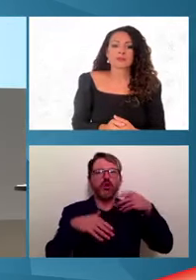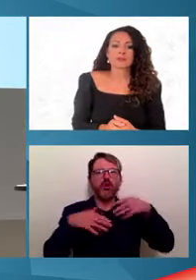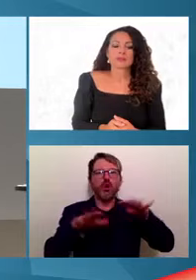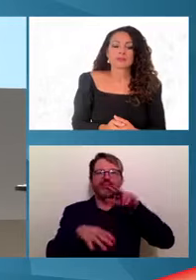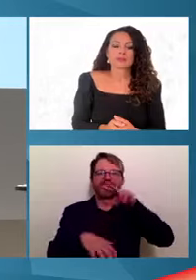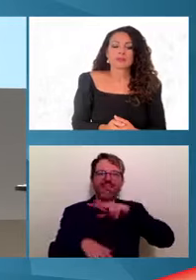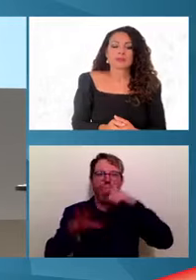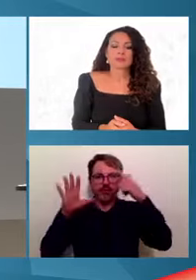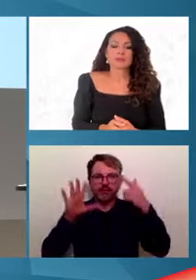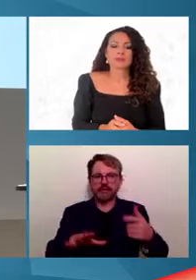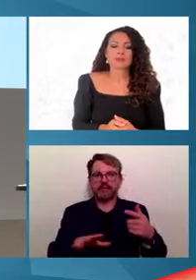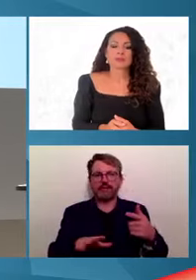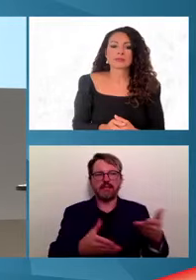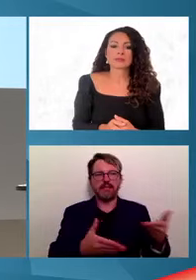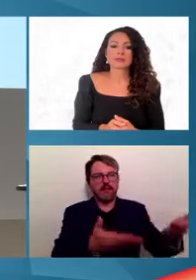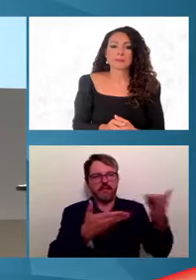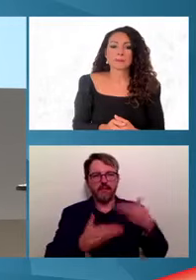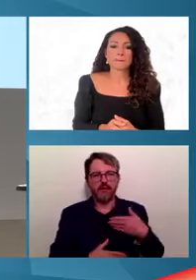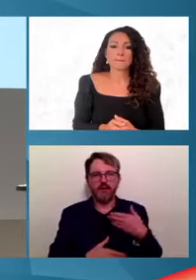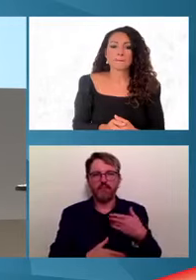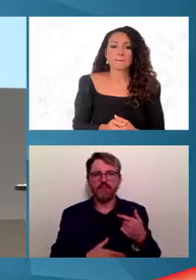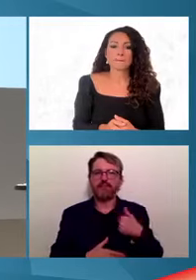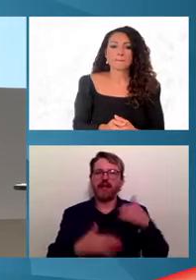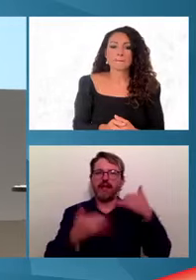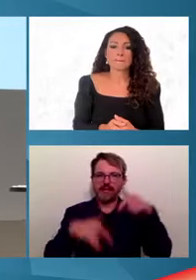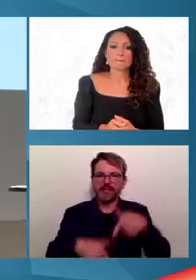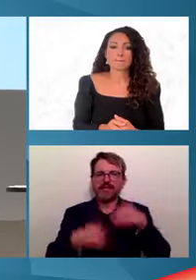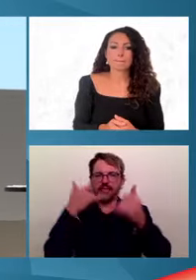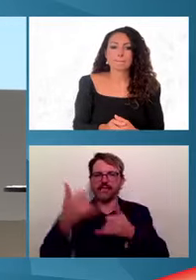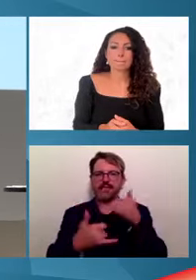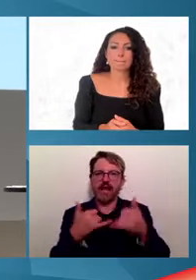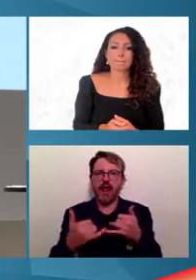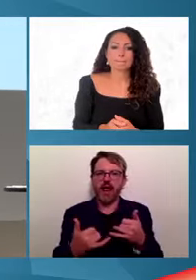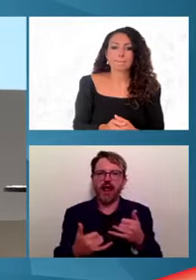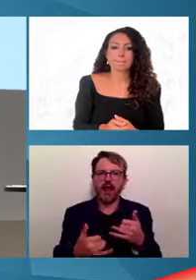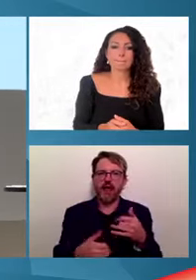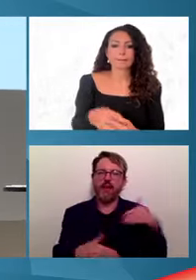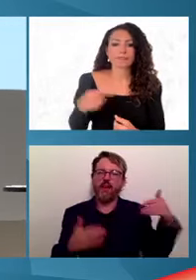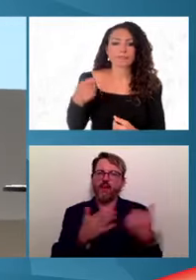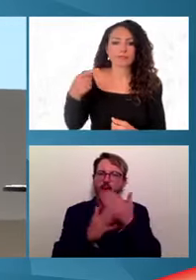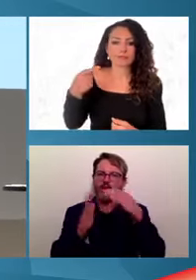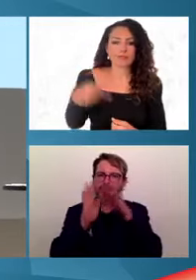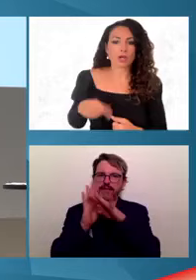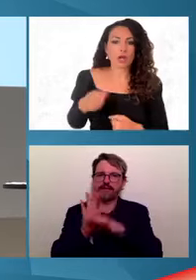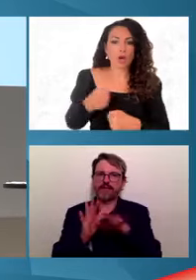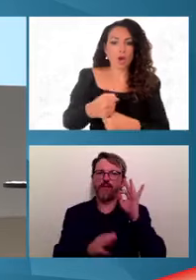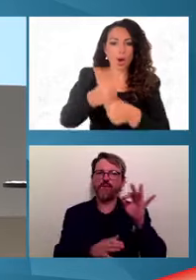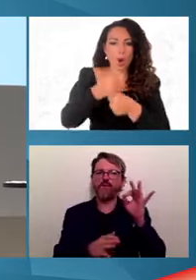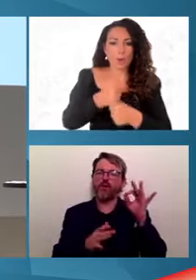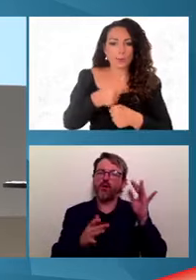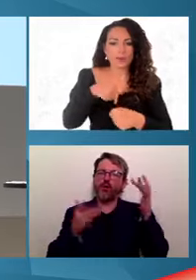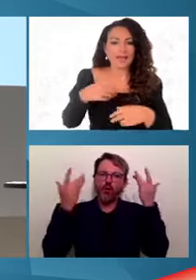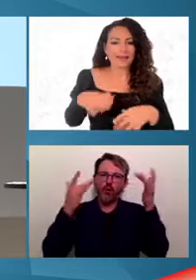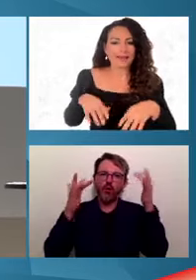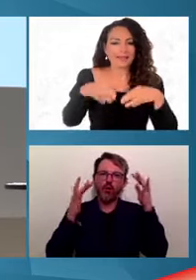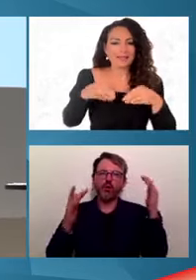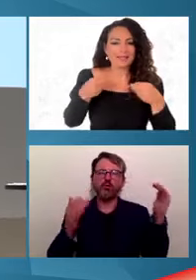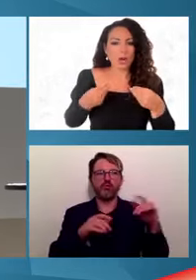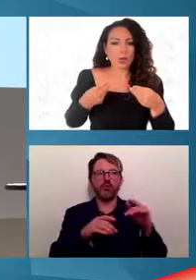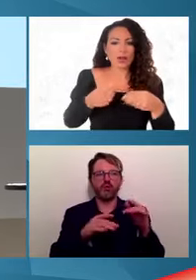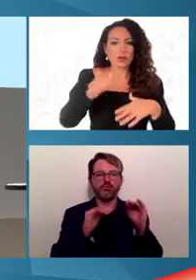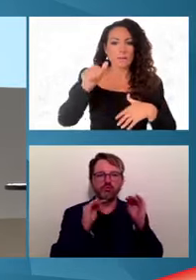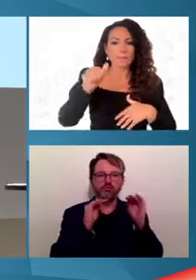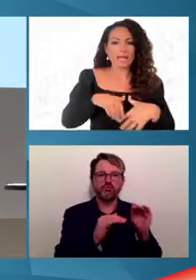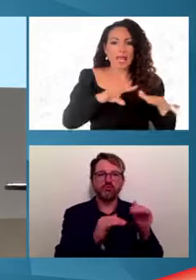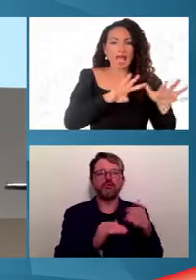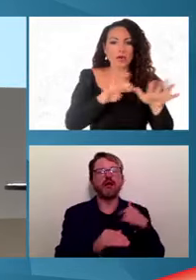primäre Zuständigkeit bekommen. Wir haben dieses Jahr das neue Gesetz für Kulturgüterschutz aufgestellt, darüber bin ich